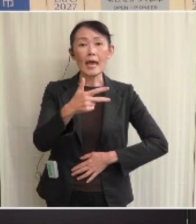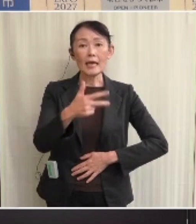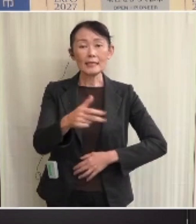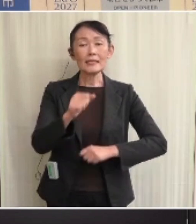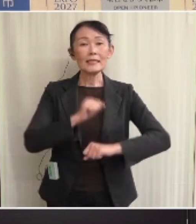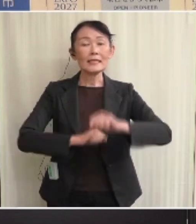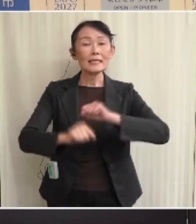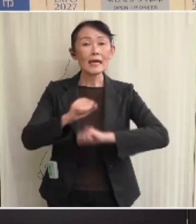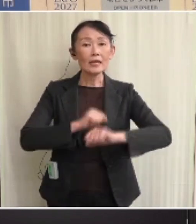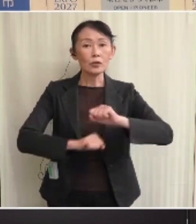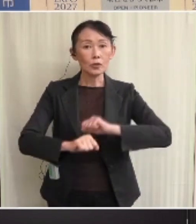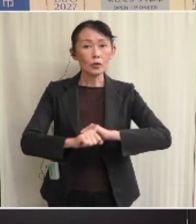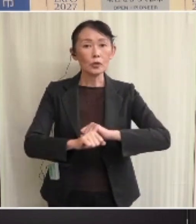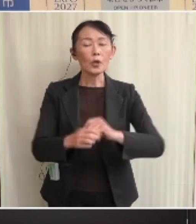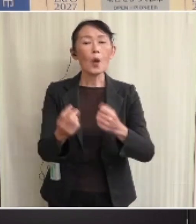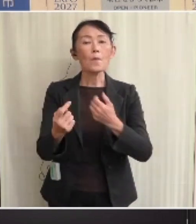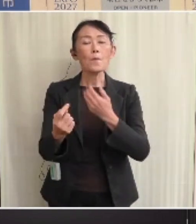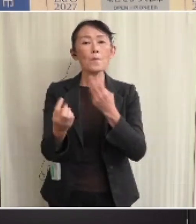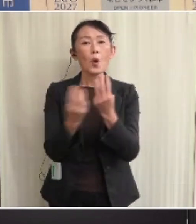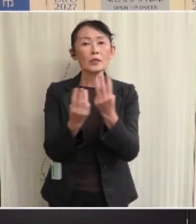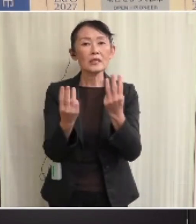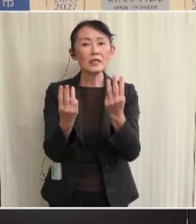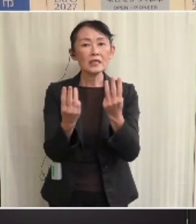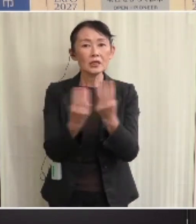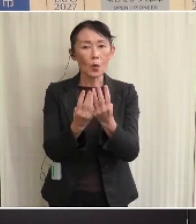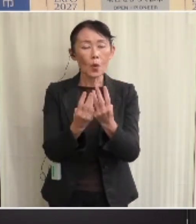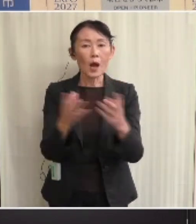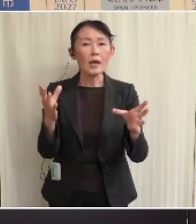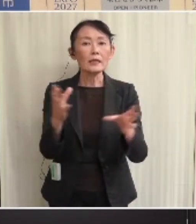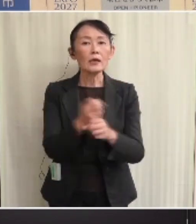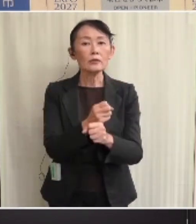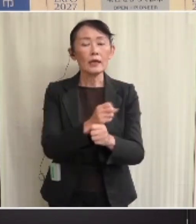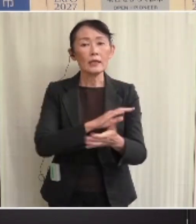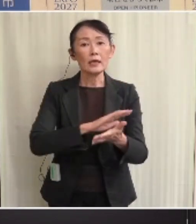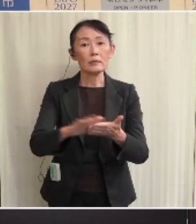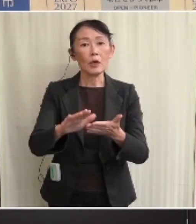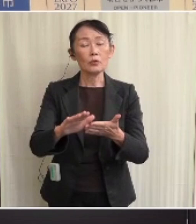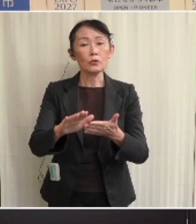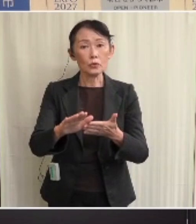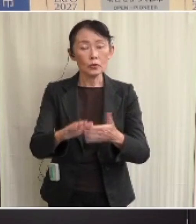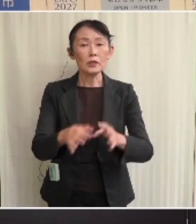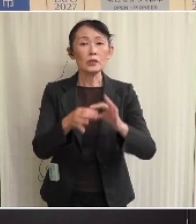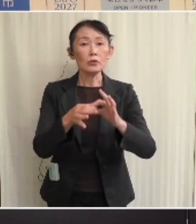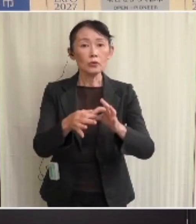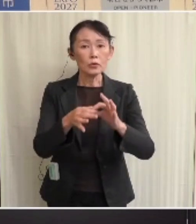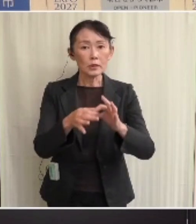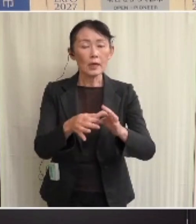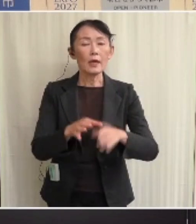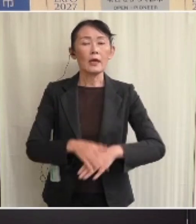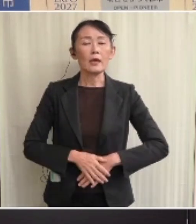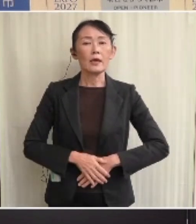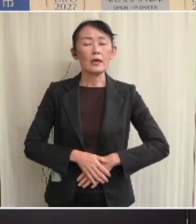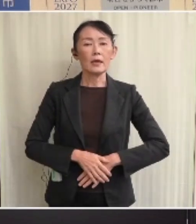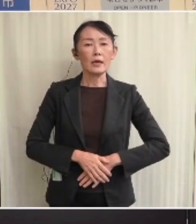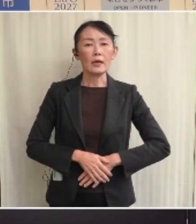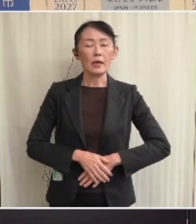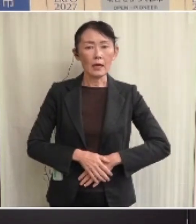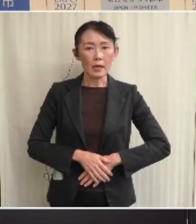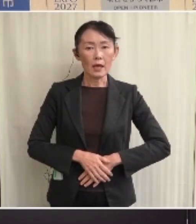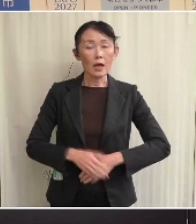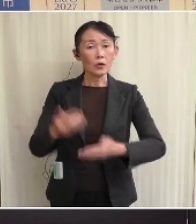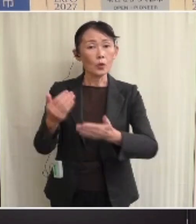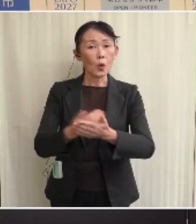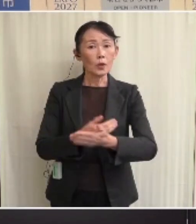った執行部の、およそ9割が復活する見込みであるという点で、まずその受け止めと、残る1